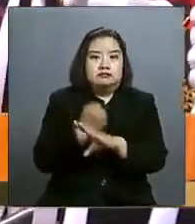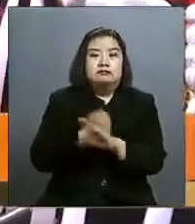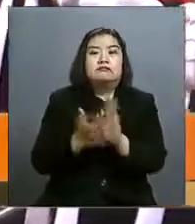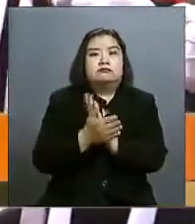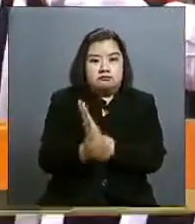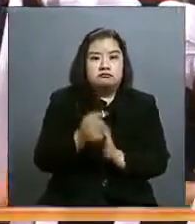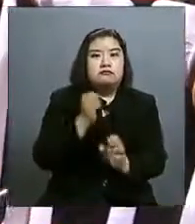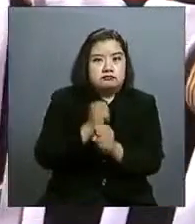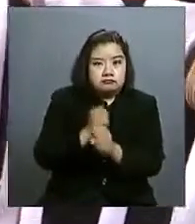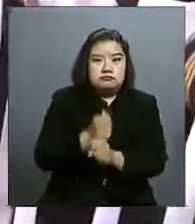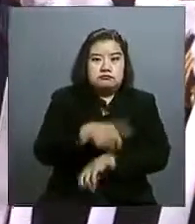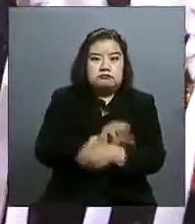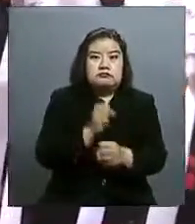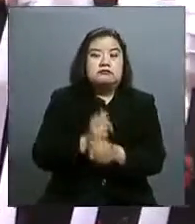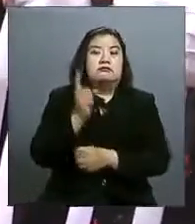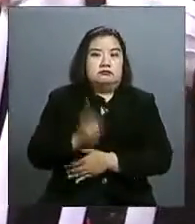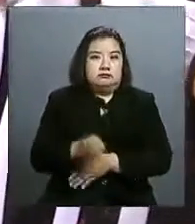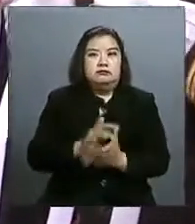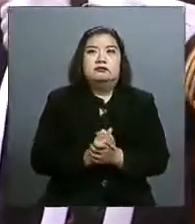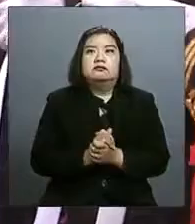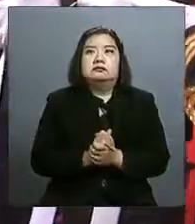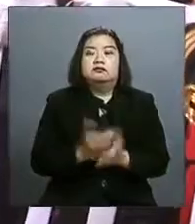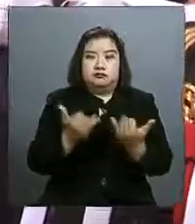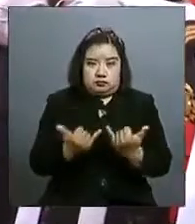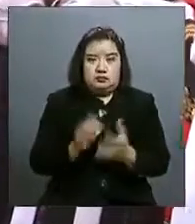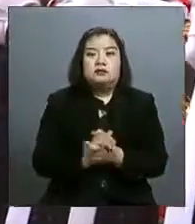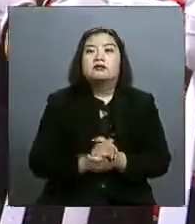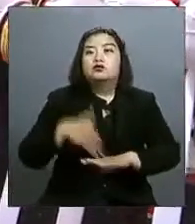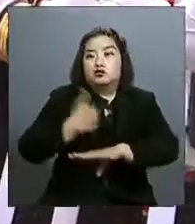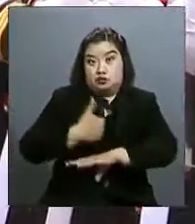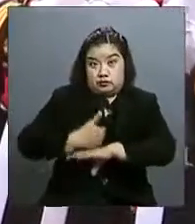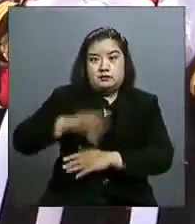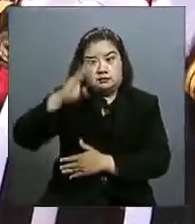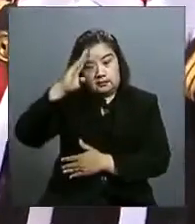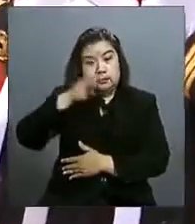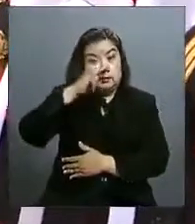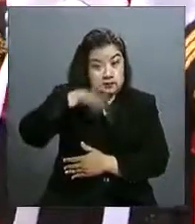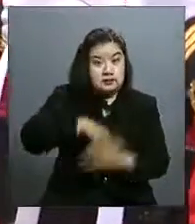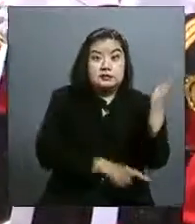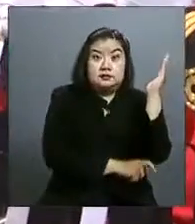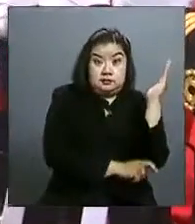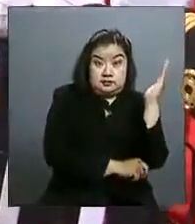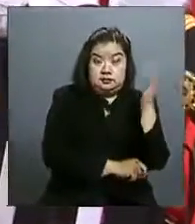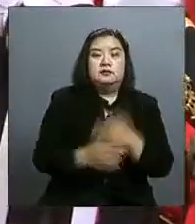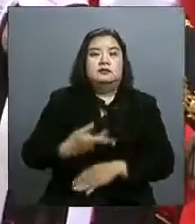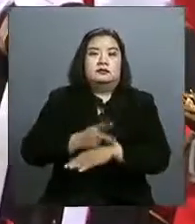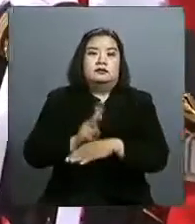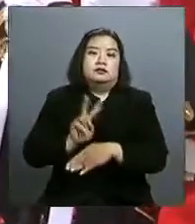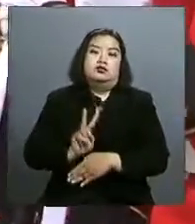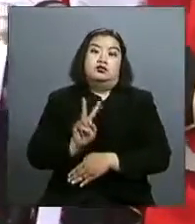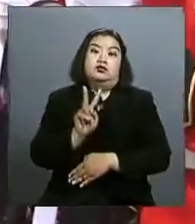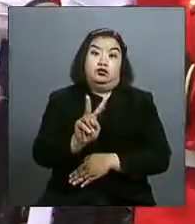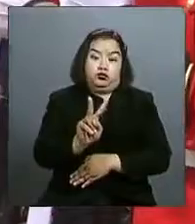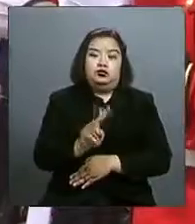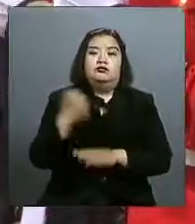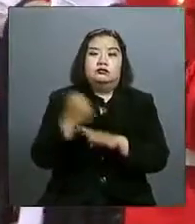ปฏิบัติงานจริงค่ะและในวันนี้พลเอกเฉลิมชัยและพลจตวาโกซือเฮาจะเป็นประธานร่วมกันในพิธีปิด